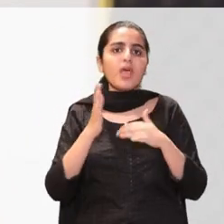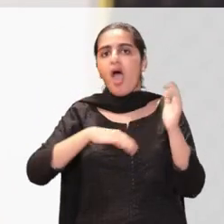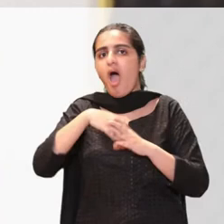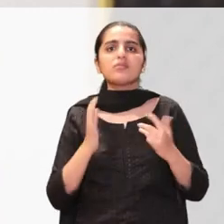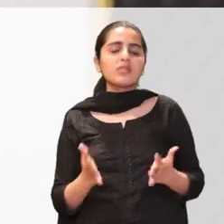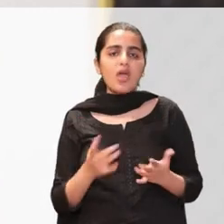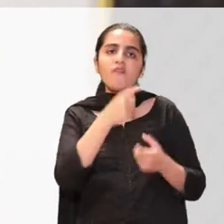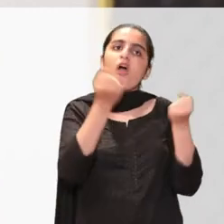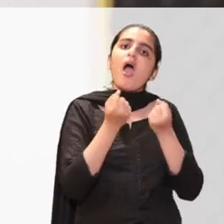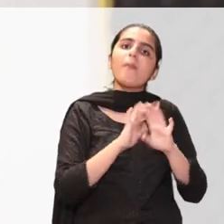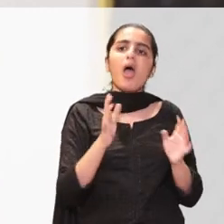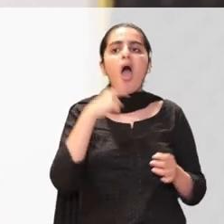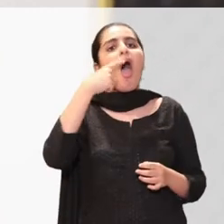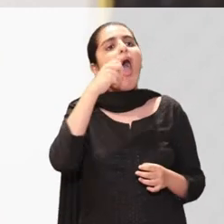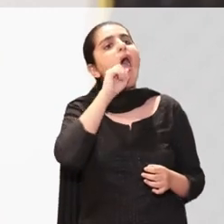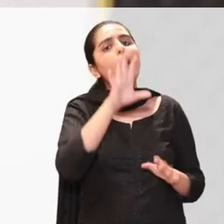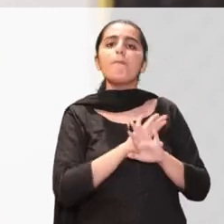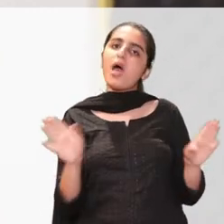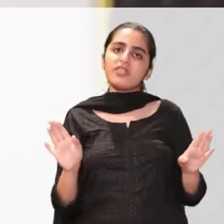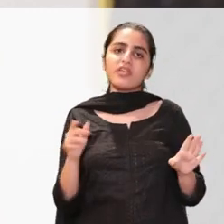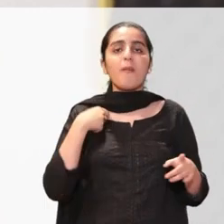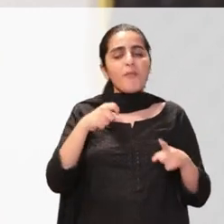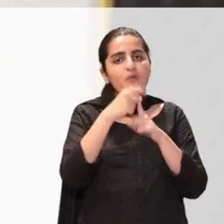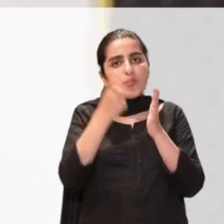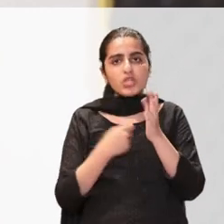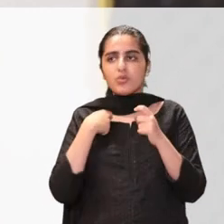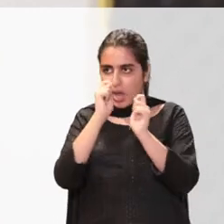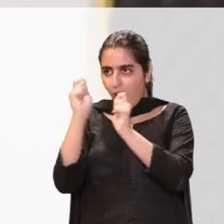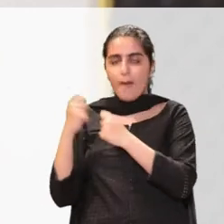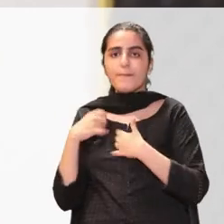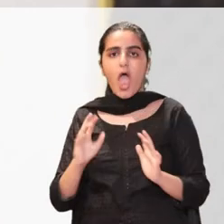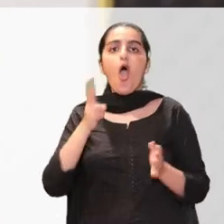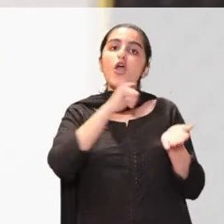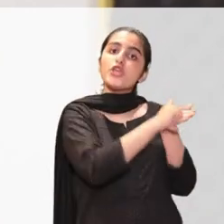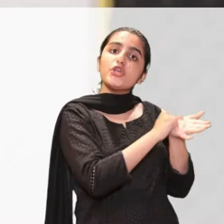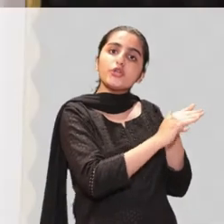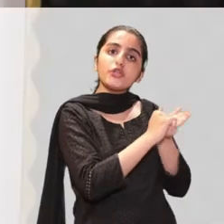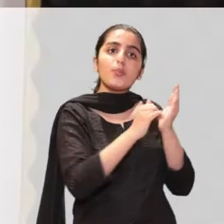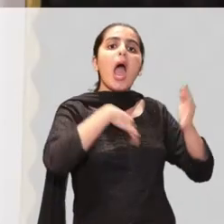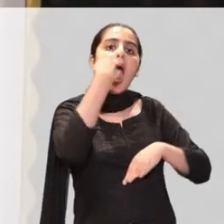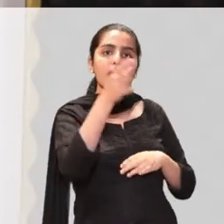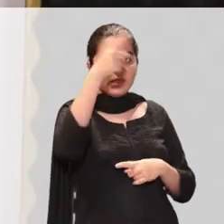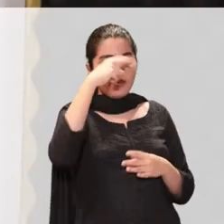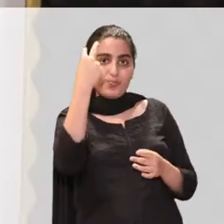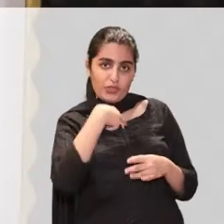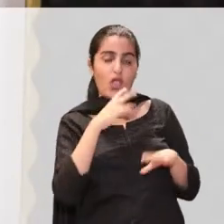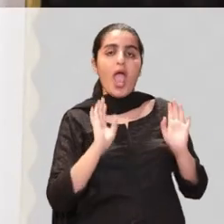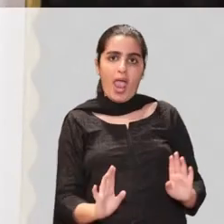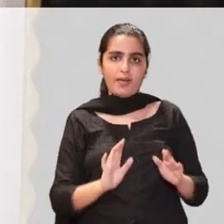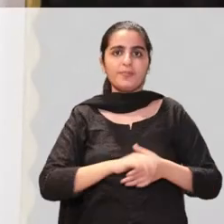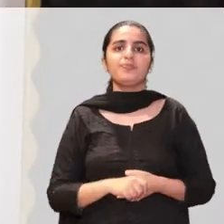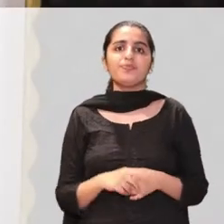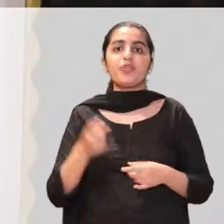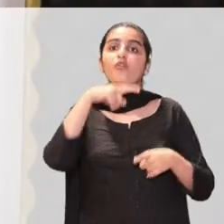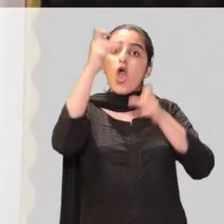आई इंदौर में देखेंगी और इस फॉर थे ऑडियंस टो के किसी मसूर हिस्से में और साथ में अपनी भी